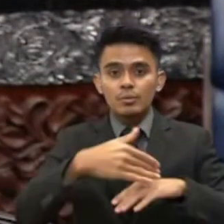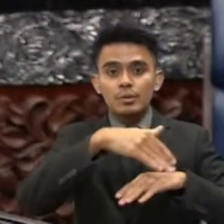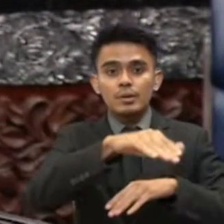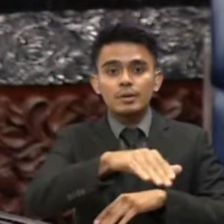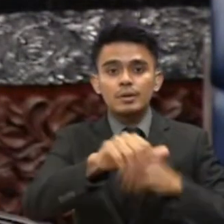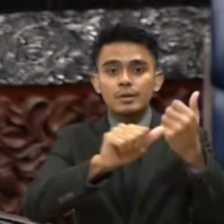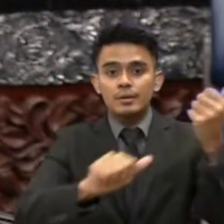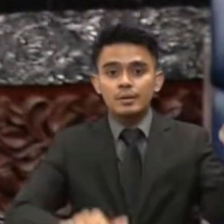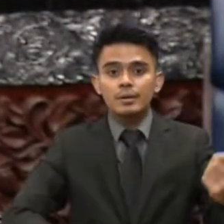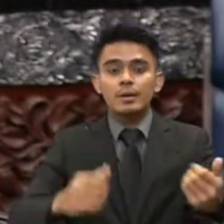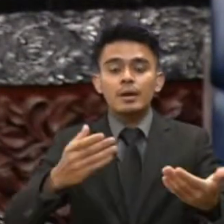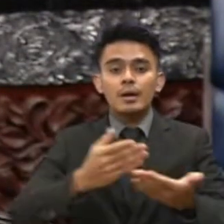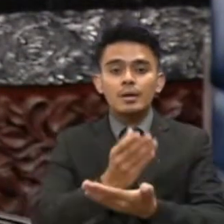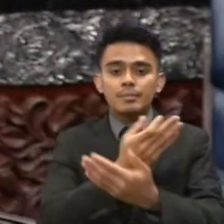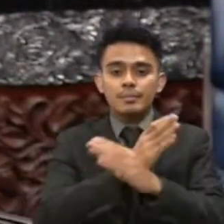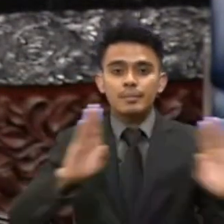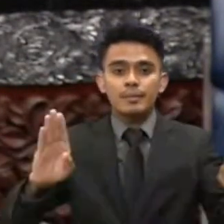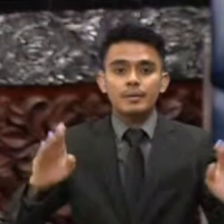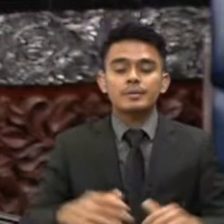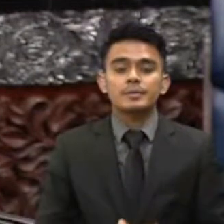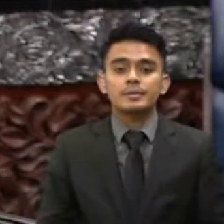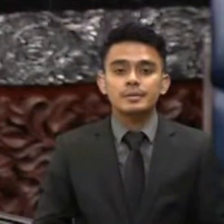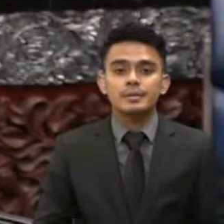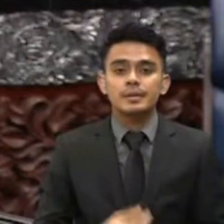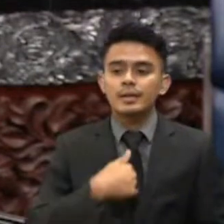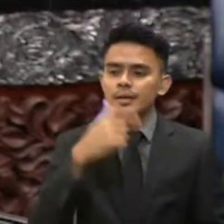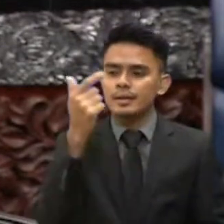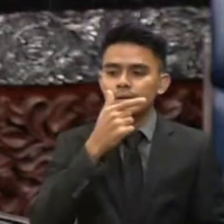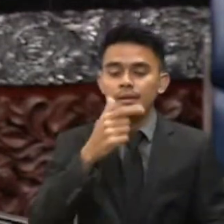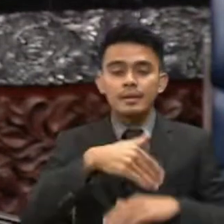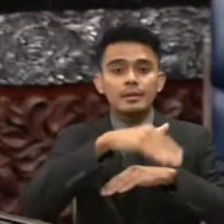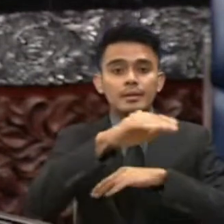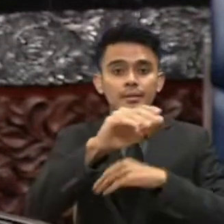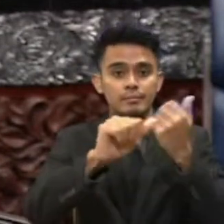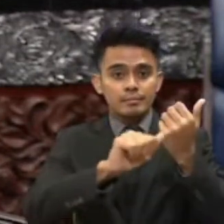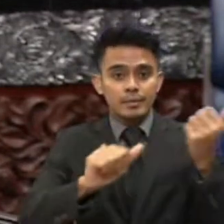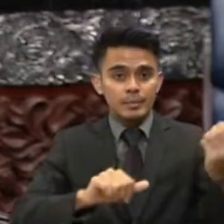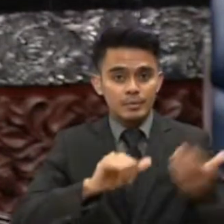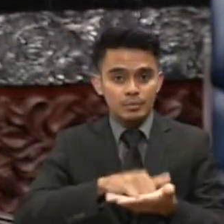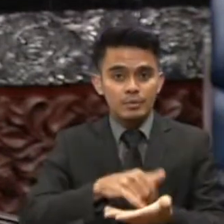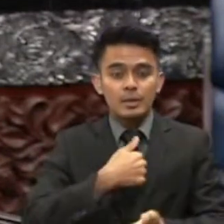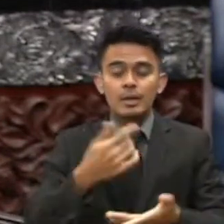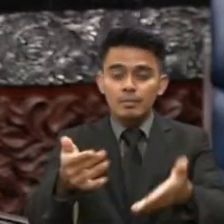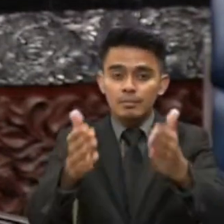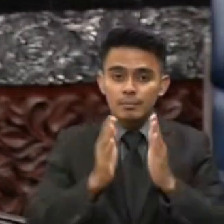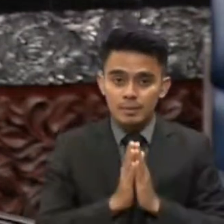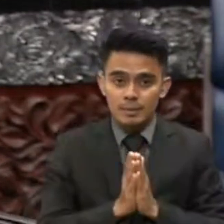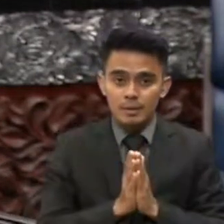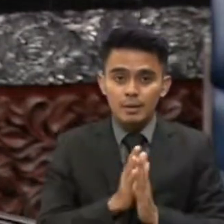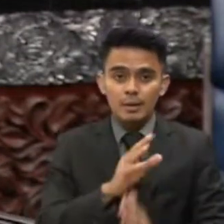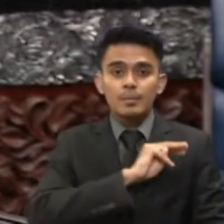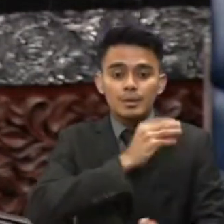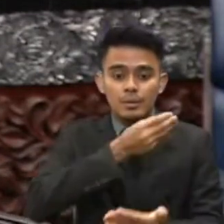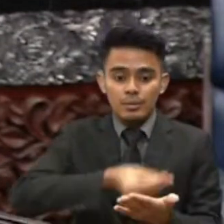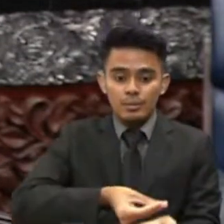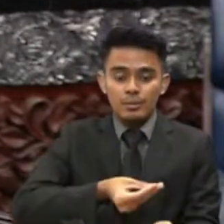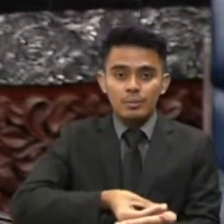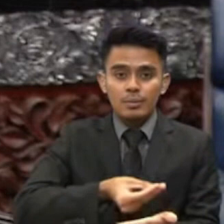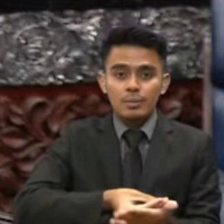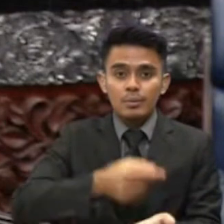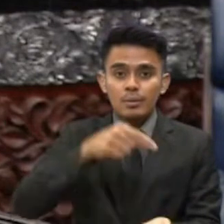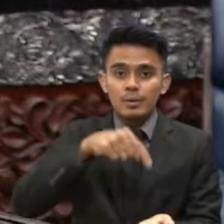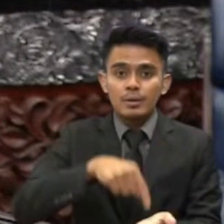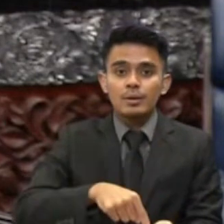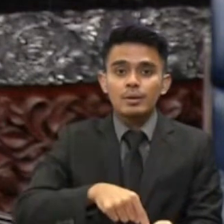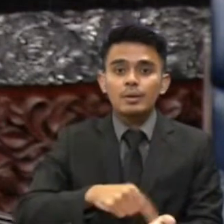dan kebebasan hal ini saya tak mau minta supaya Menteri Keuangan ini